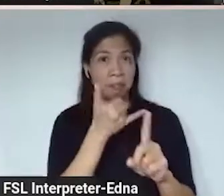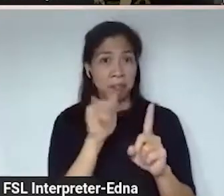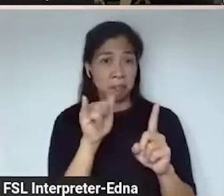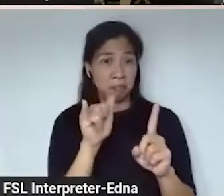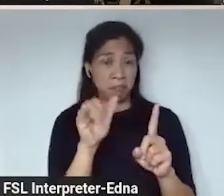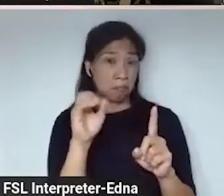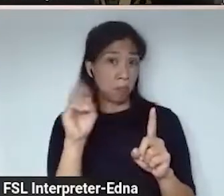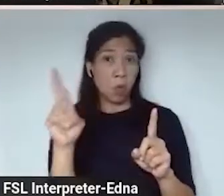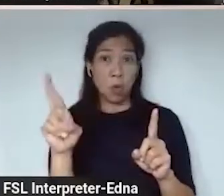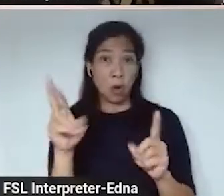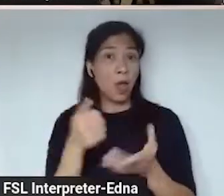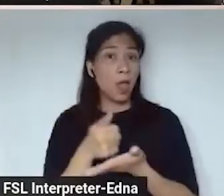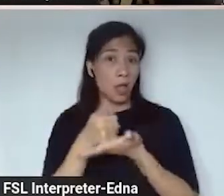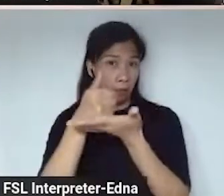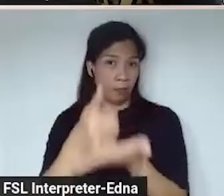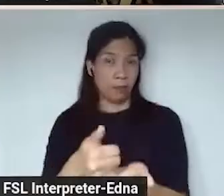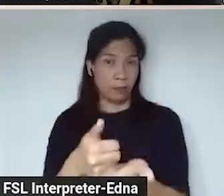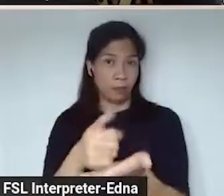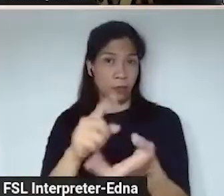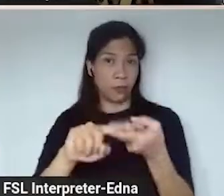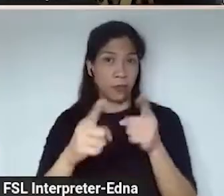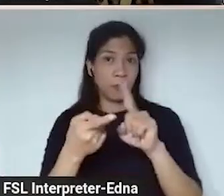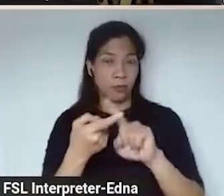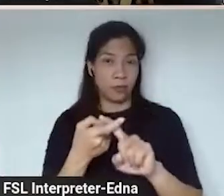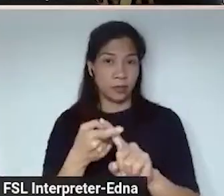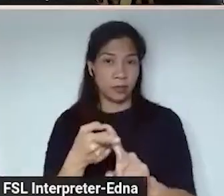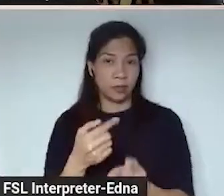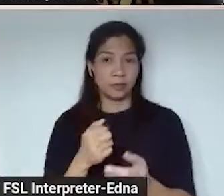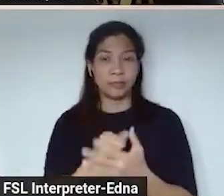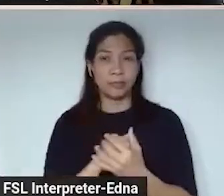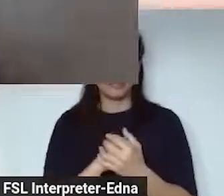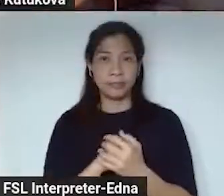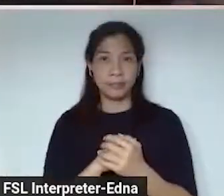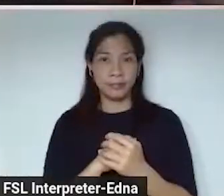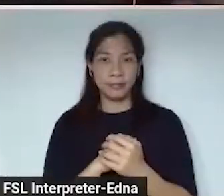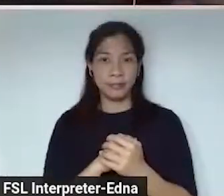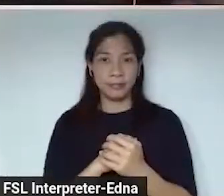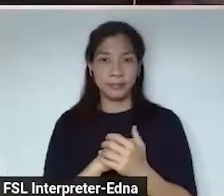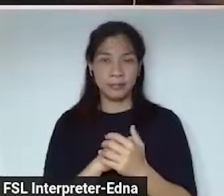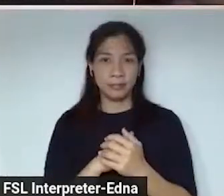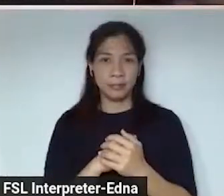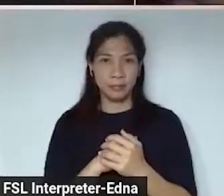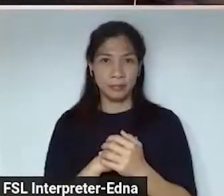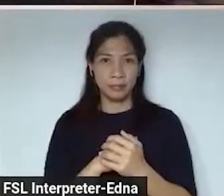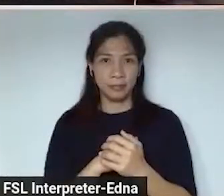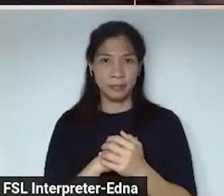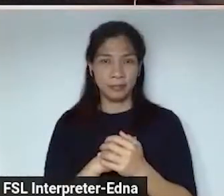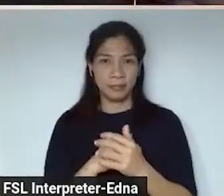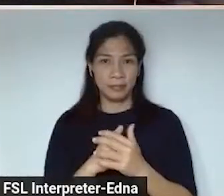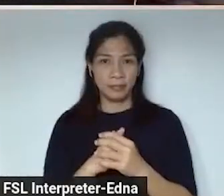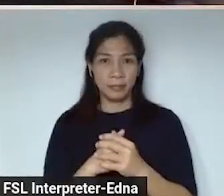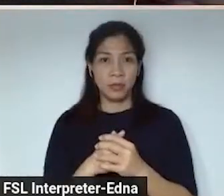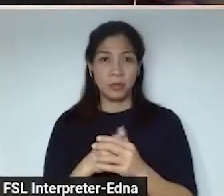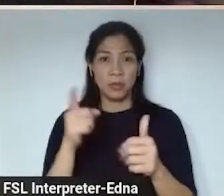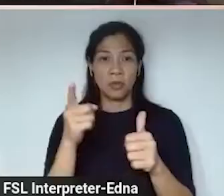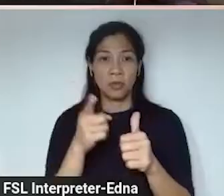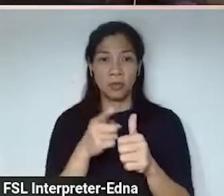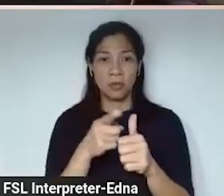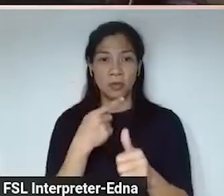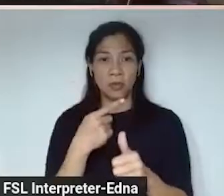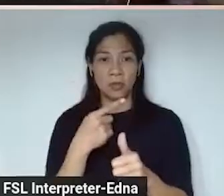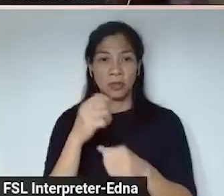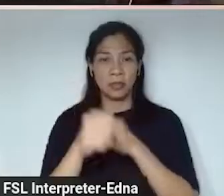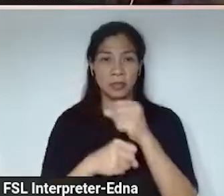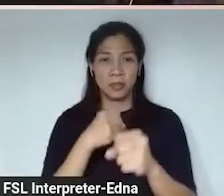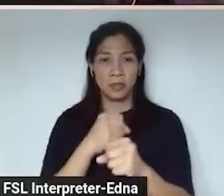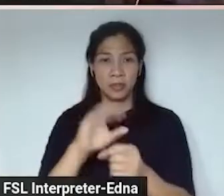helpful sa naging condition ninyo? Actually, Miss Adele, nung first year college kasi ito, yung